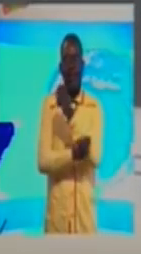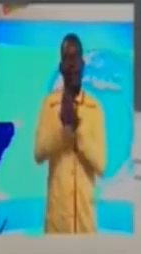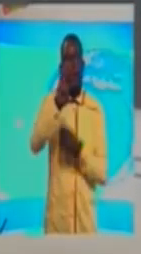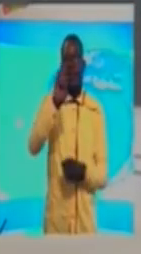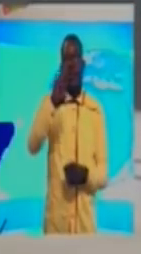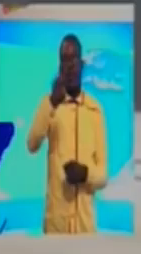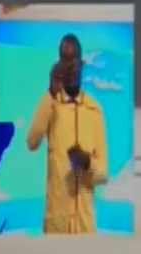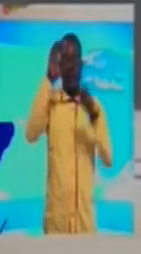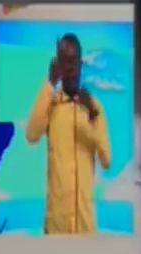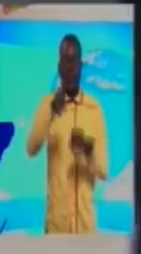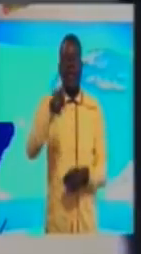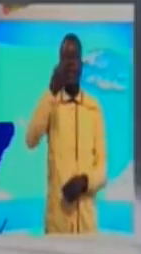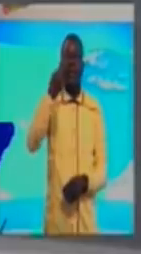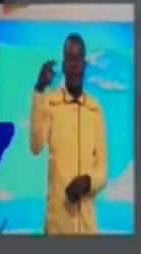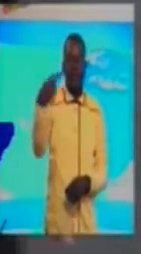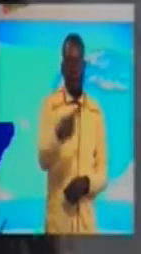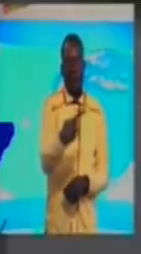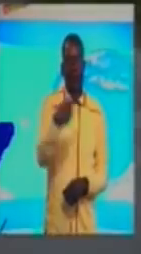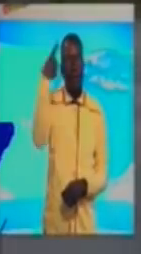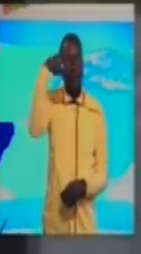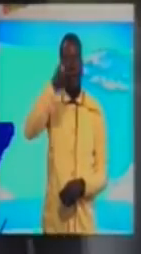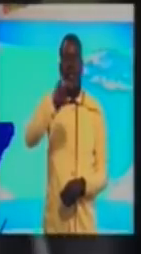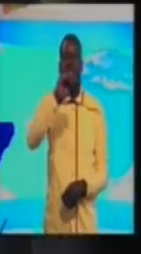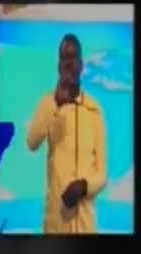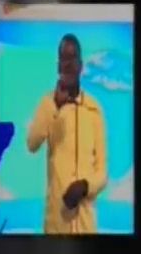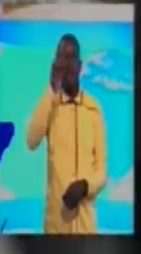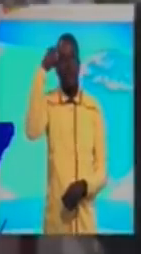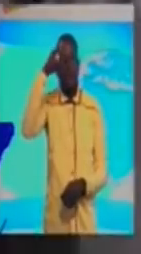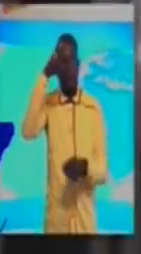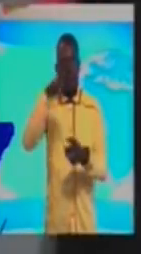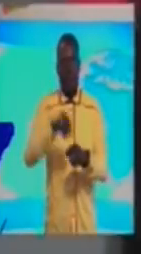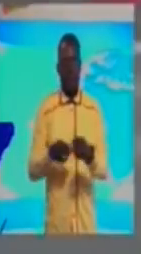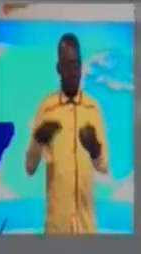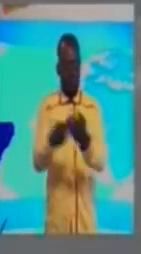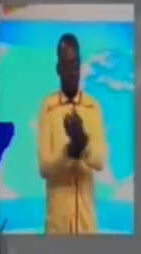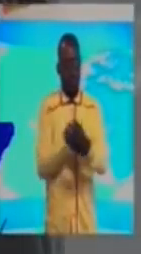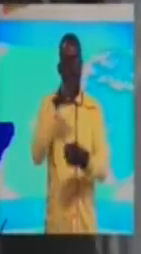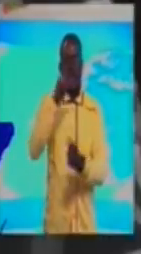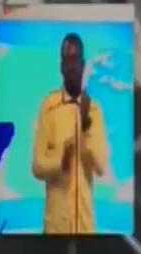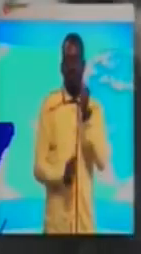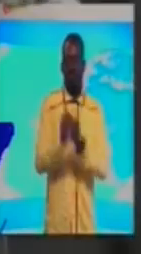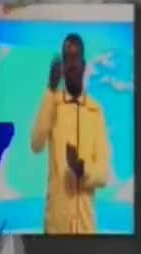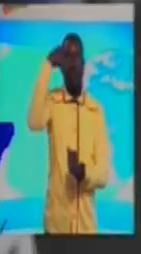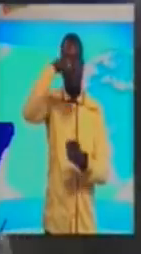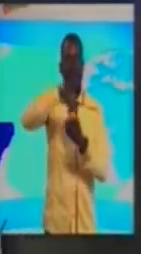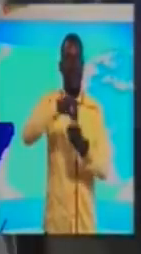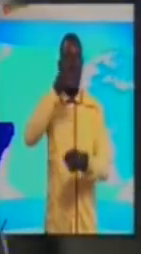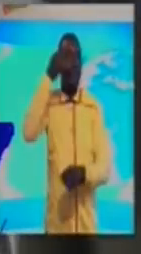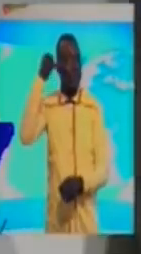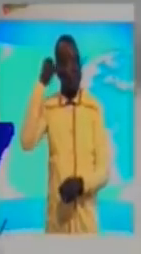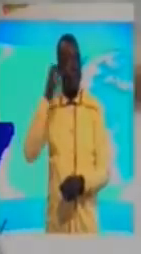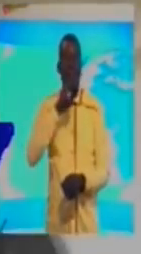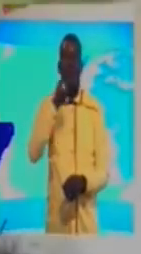que l'ex-PDG de l'Alliance Renault-Nissan passera le nouvel an. Carlos Ghosn a pu s'enfuir du Japon où il